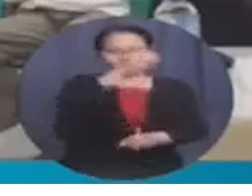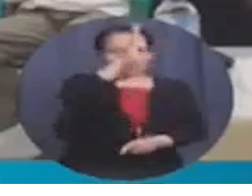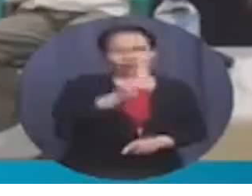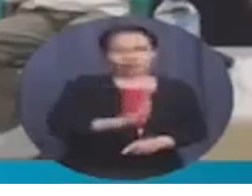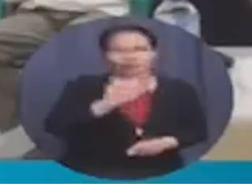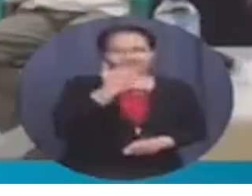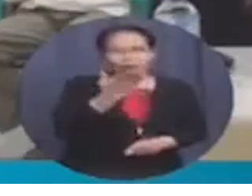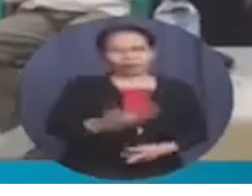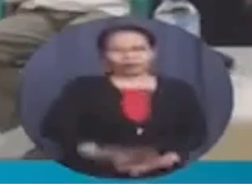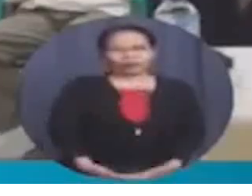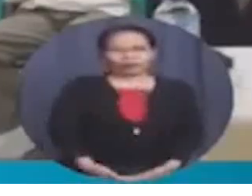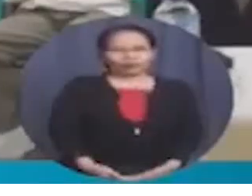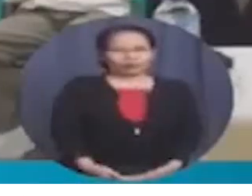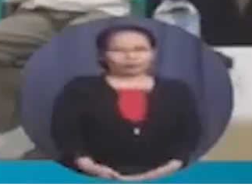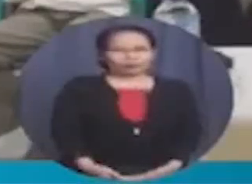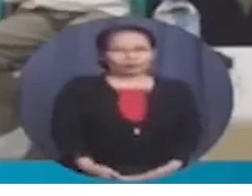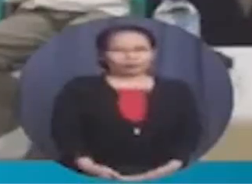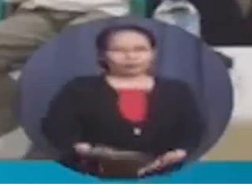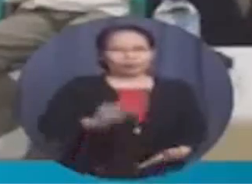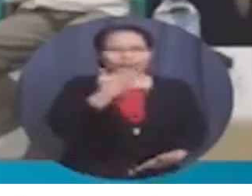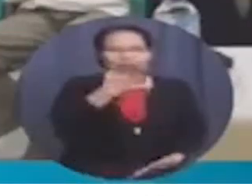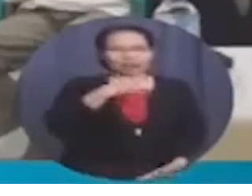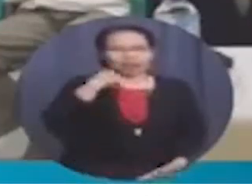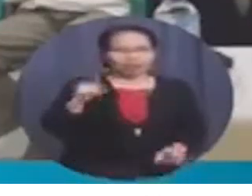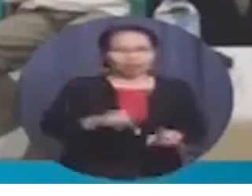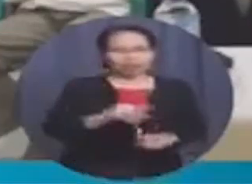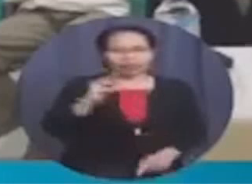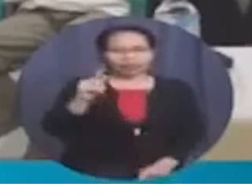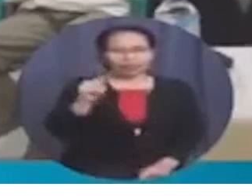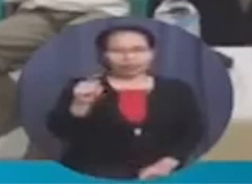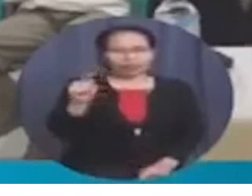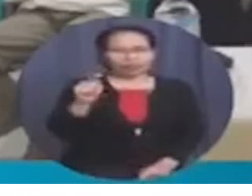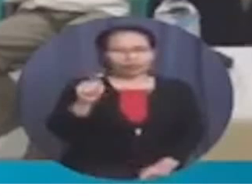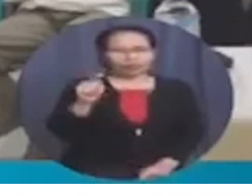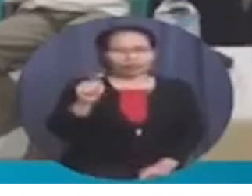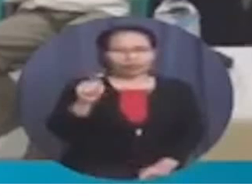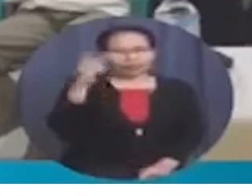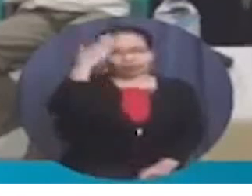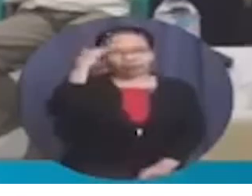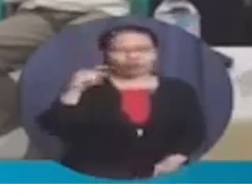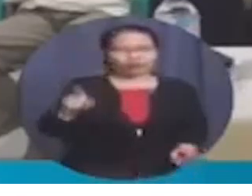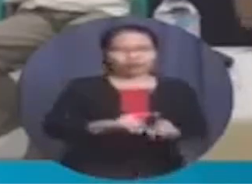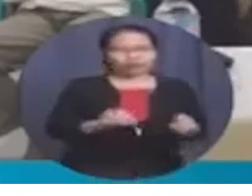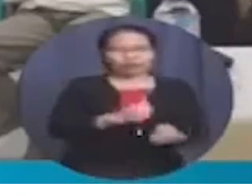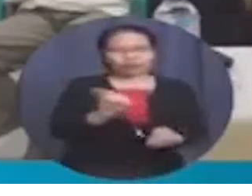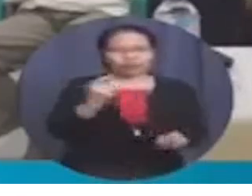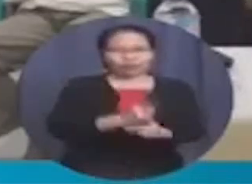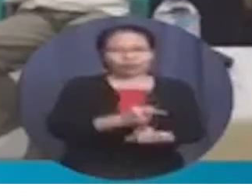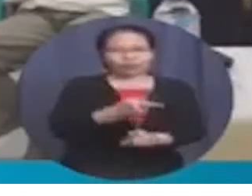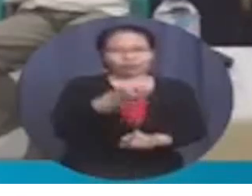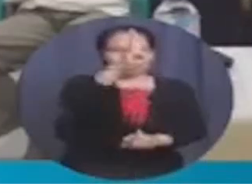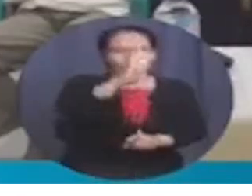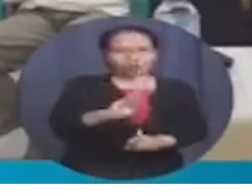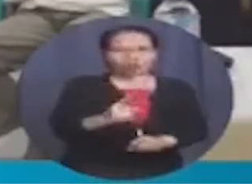God? Thank you po. Salamat din, kapatid na Matet. Alam mo, kapatid, wala namang ibang tunay na Diyos